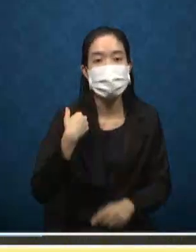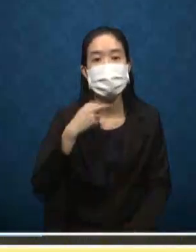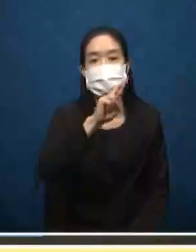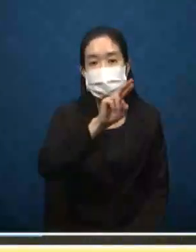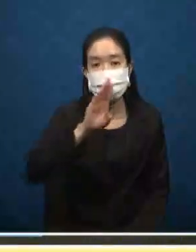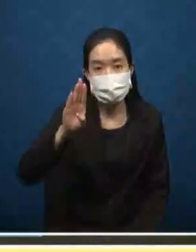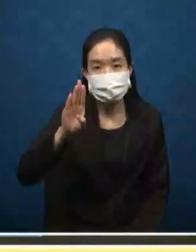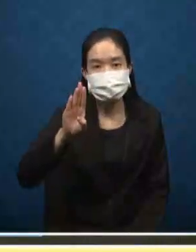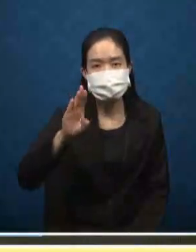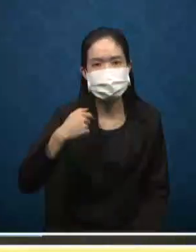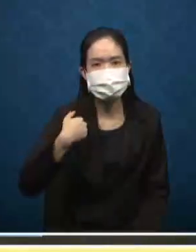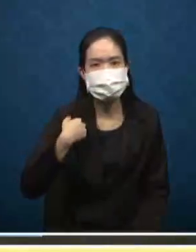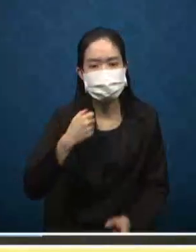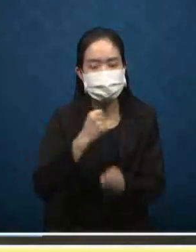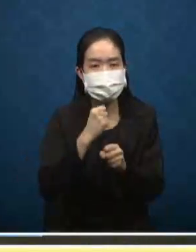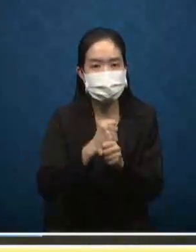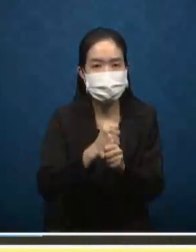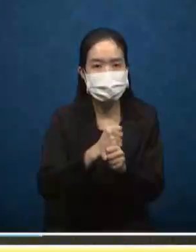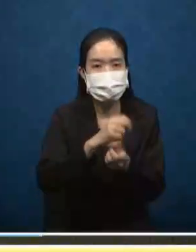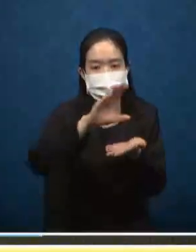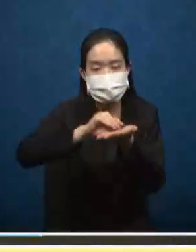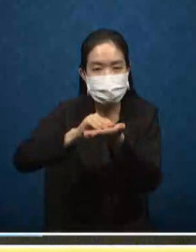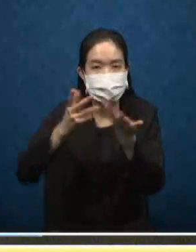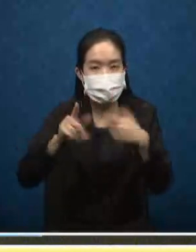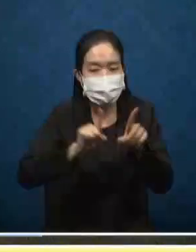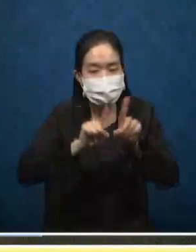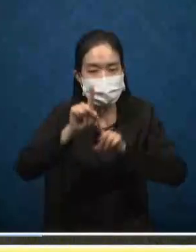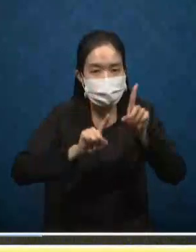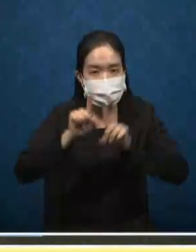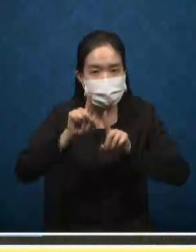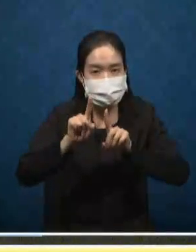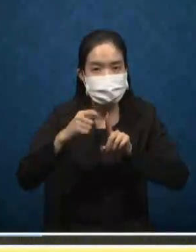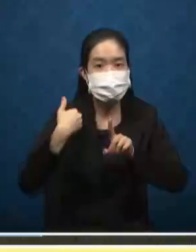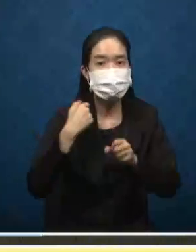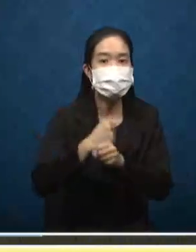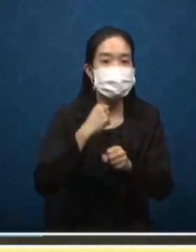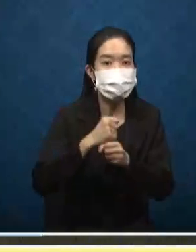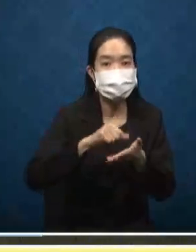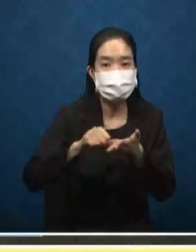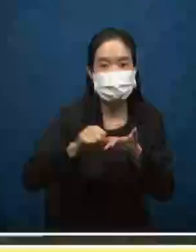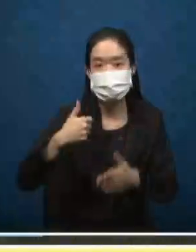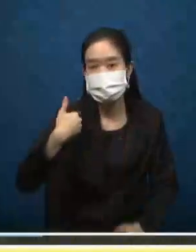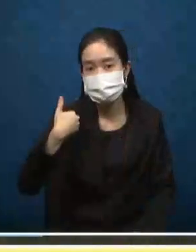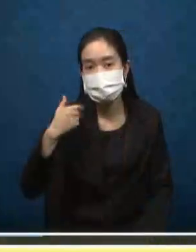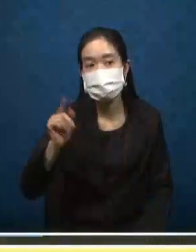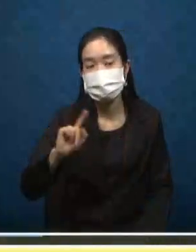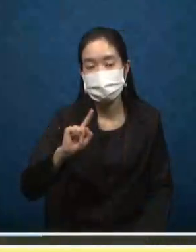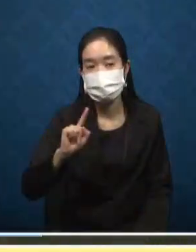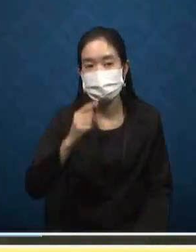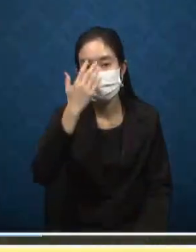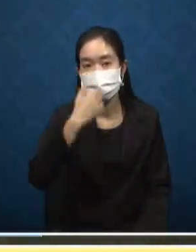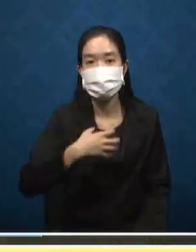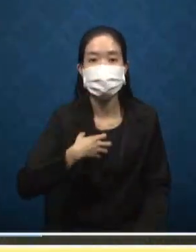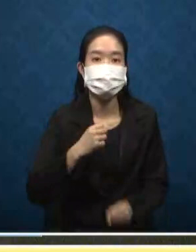ตามประเมินผลการปฏิบัติหน้าที่ของอคคสเขตพื้นที่เพื่อให้เกิด